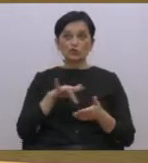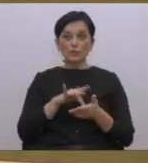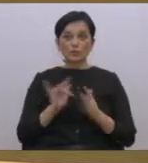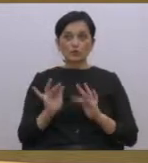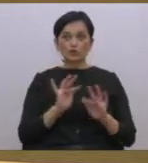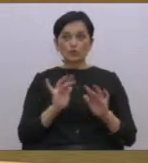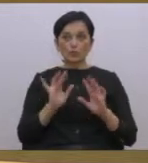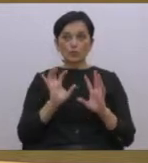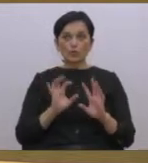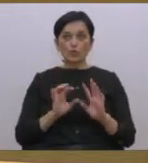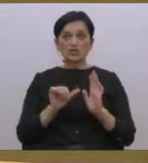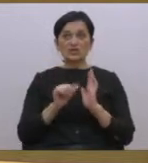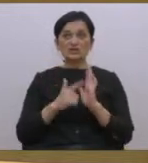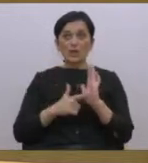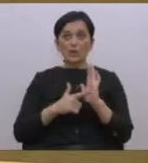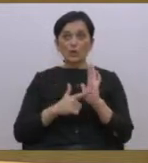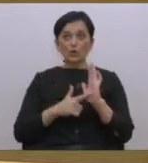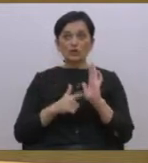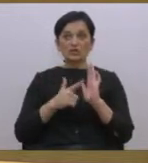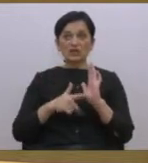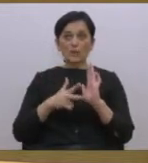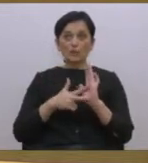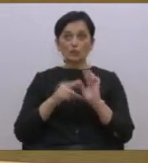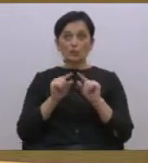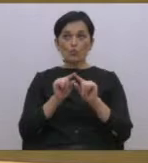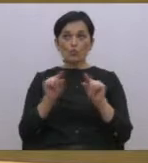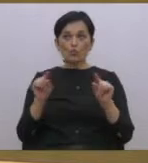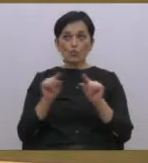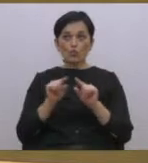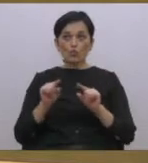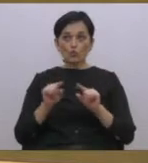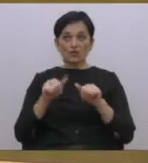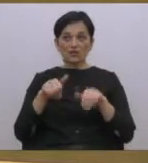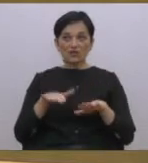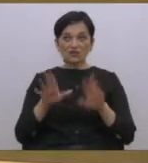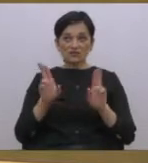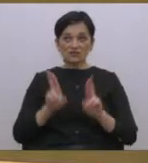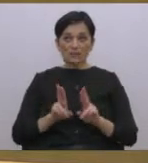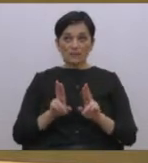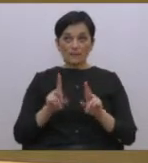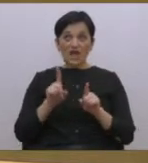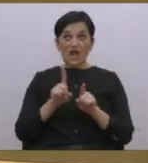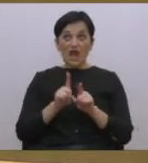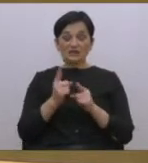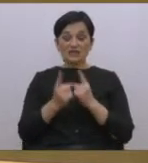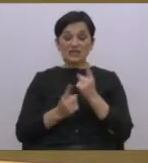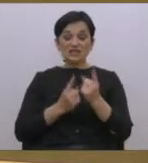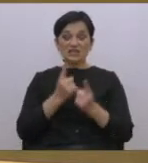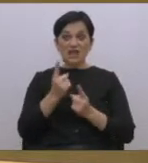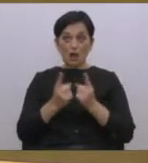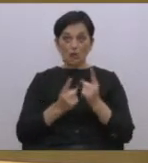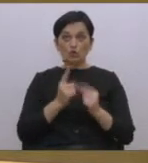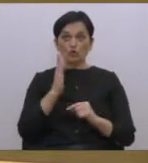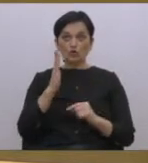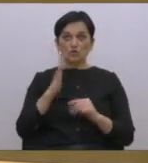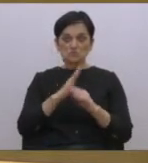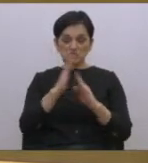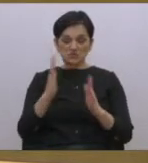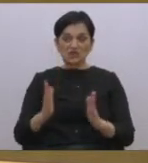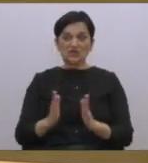საპროცესო კოდექსის 70-78 მუხლებით დადგენილი წესით ასე რომ დაკორექტირდეს პრინციპში ეს იქნება